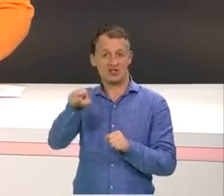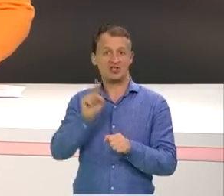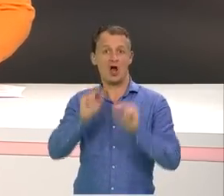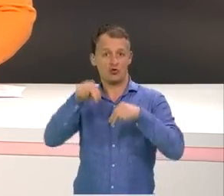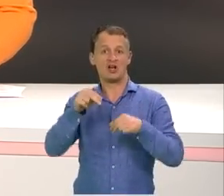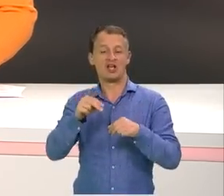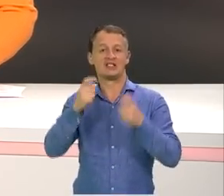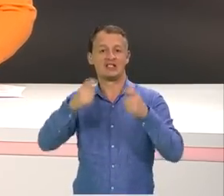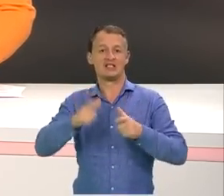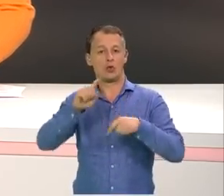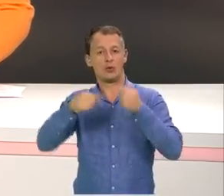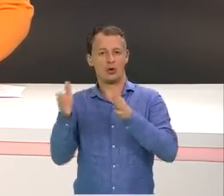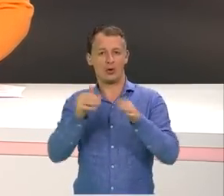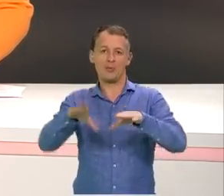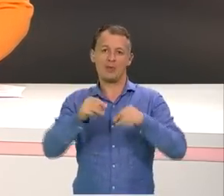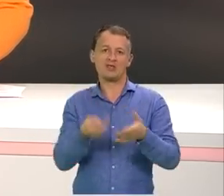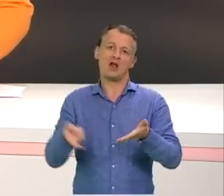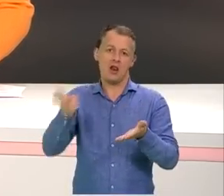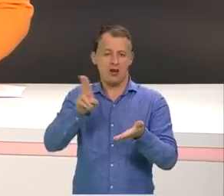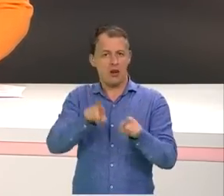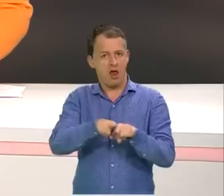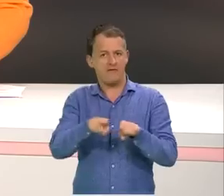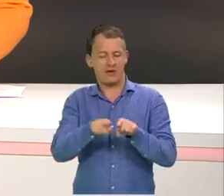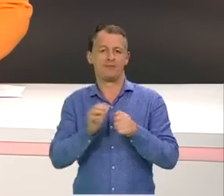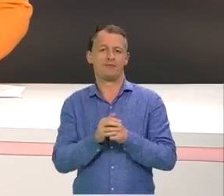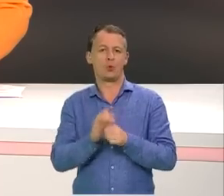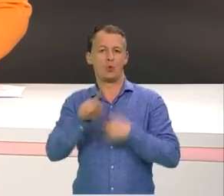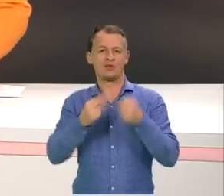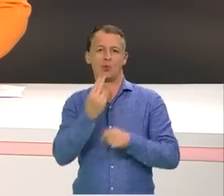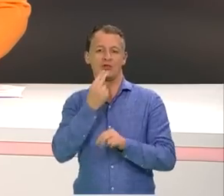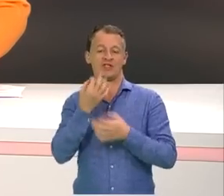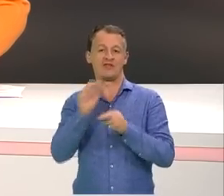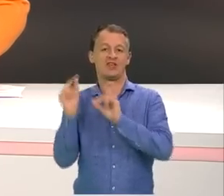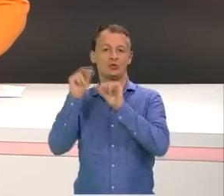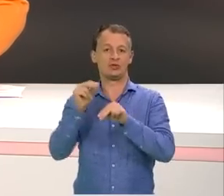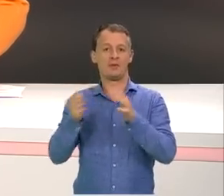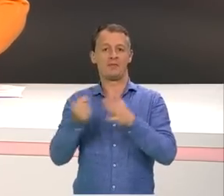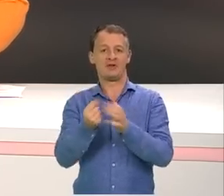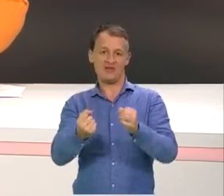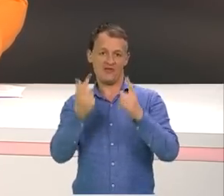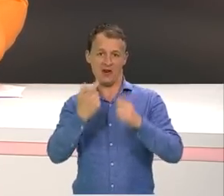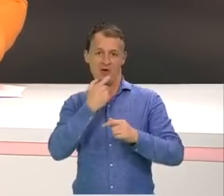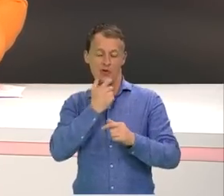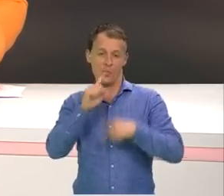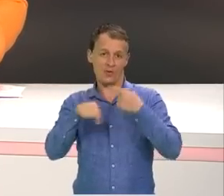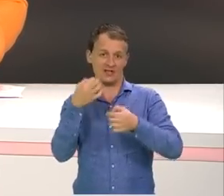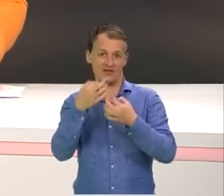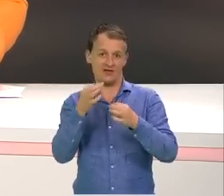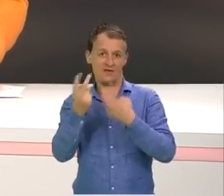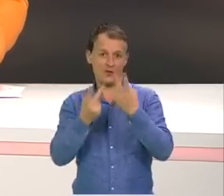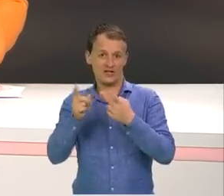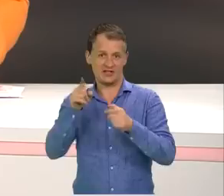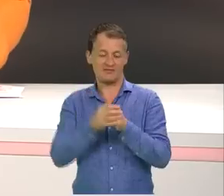iar în următoarea perioadă vor mai primi încă pe atâtea. Urmează ca agenții să fie instruiți, iar până la finalul anului ar urma să le